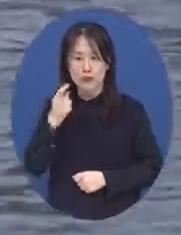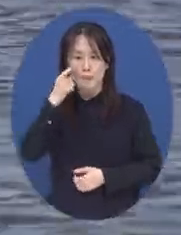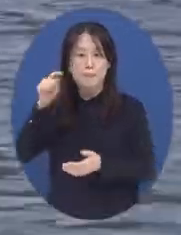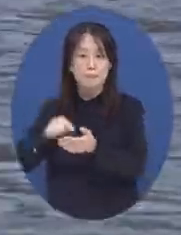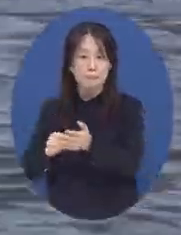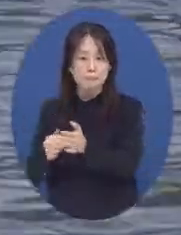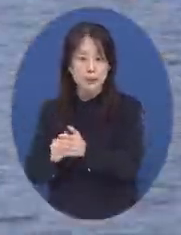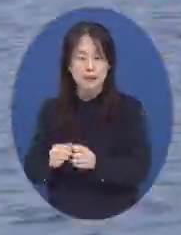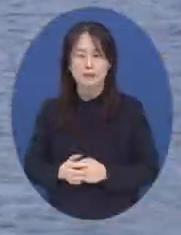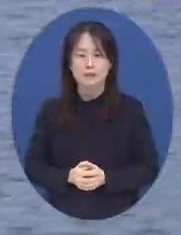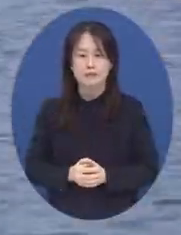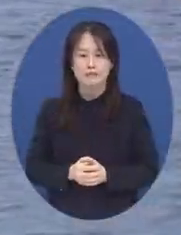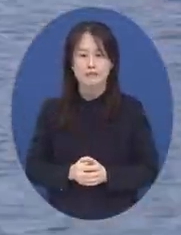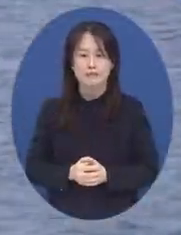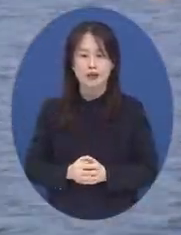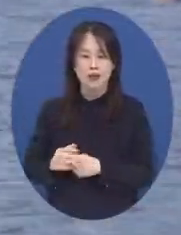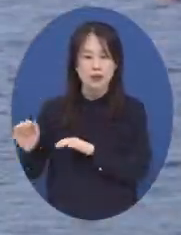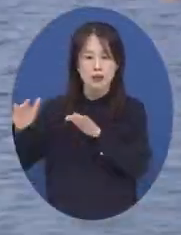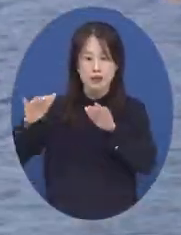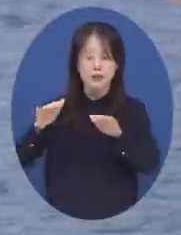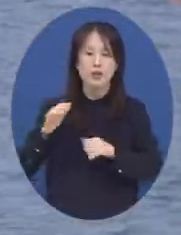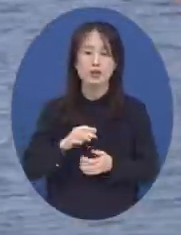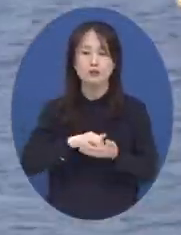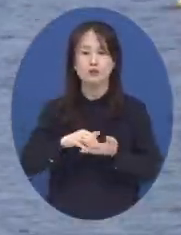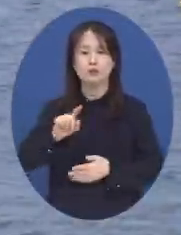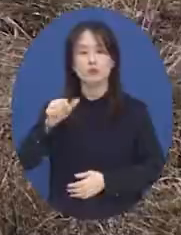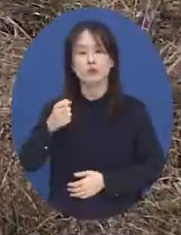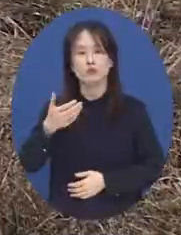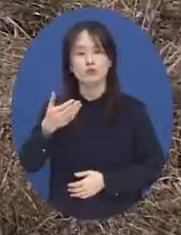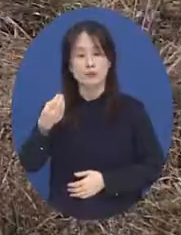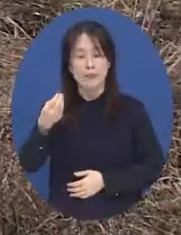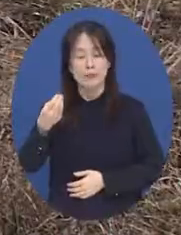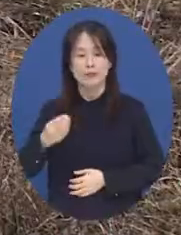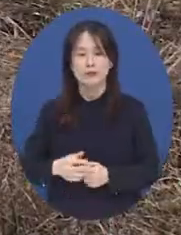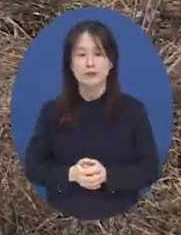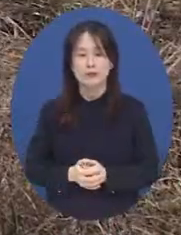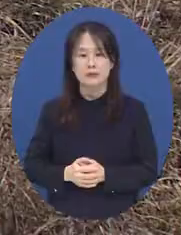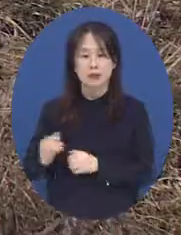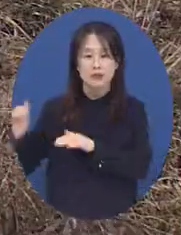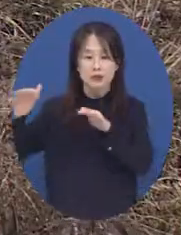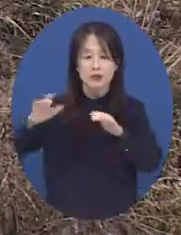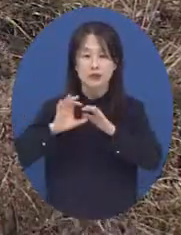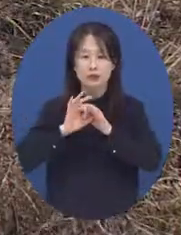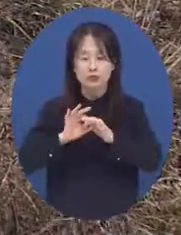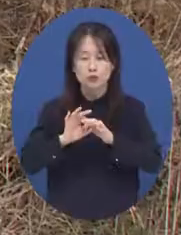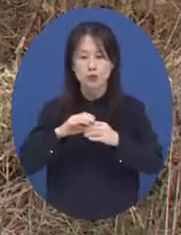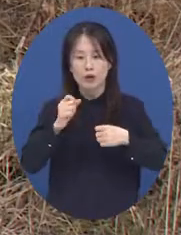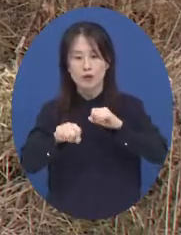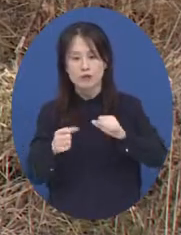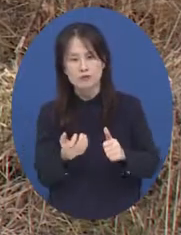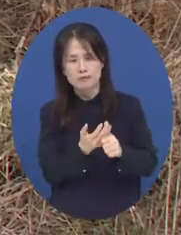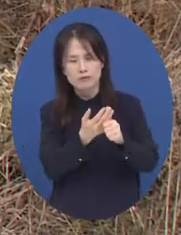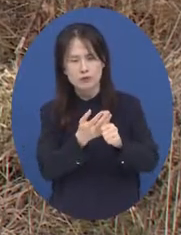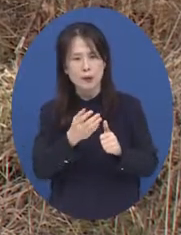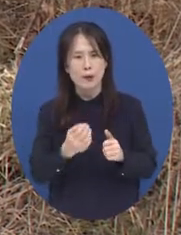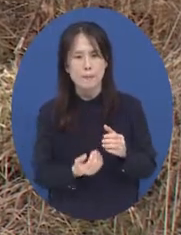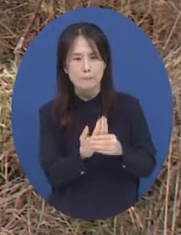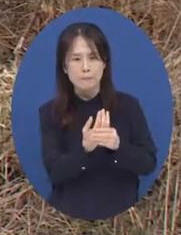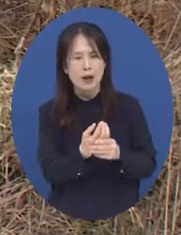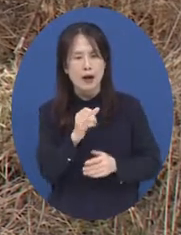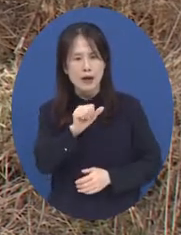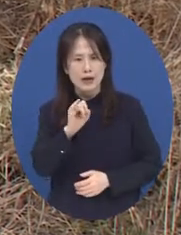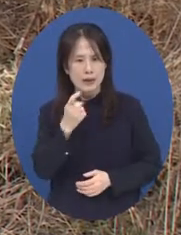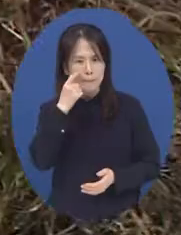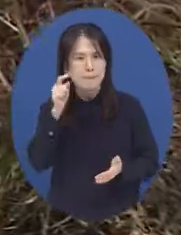확인됐습니다 현재 국내 유입된 철새 추정치는 59만 말이 철 3 를 통한 사유가 금의 조류인플루엔자 발생